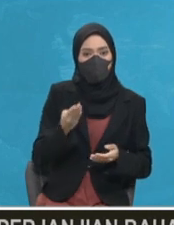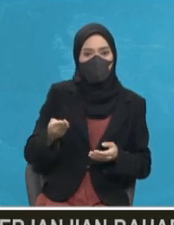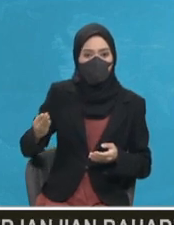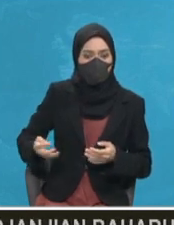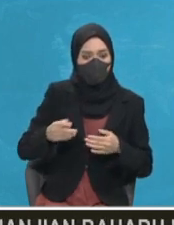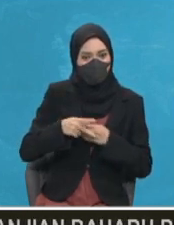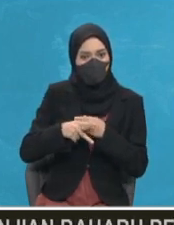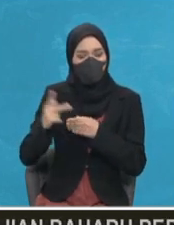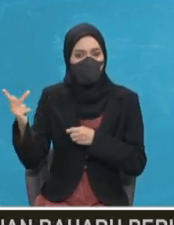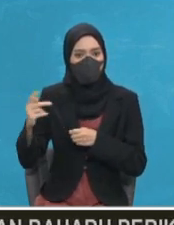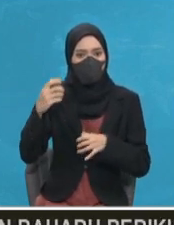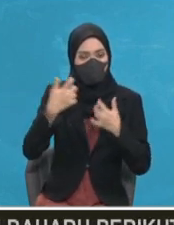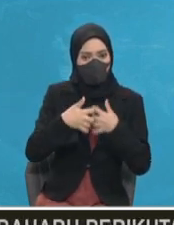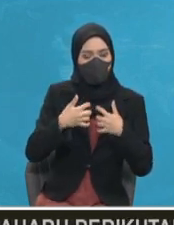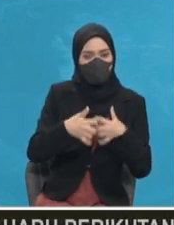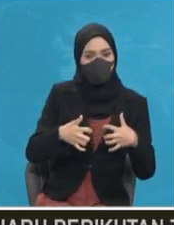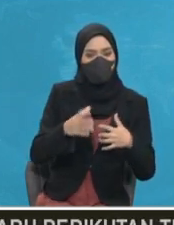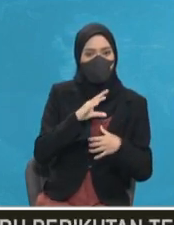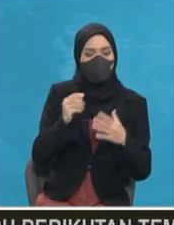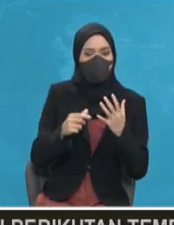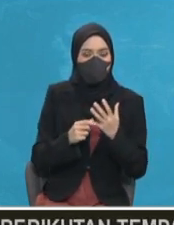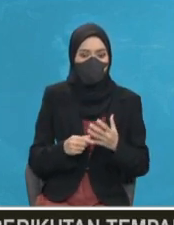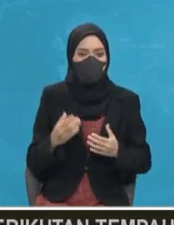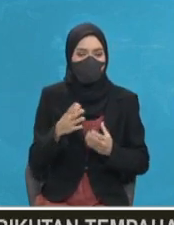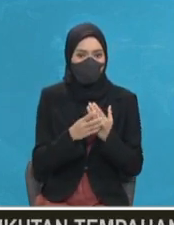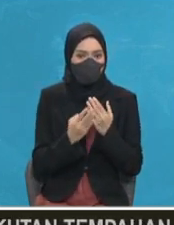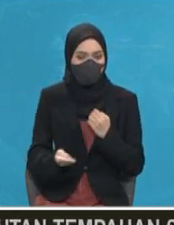dan bahan galian yang tidak boleh dimakan